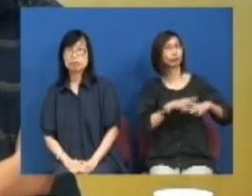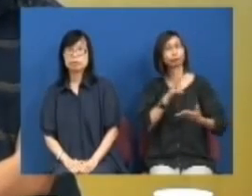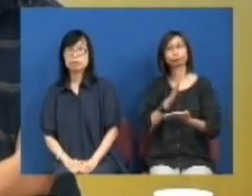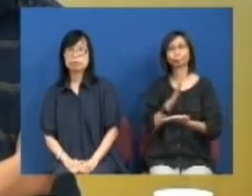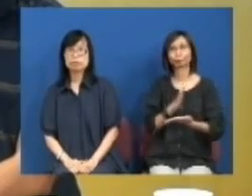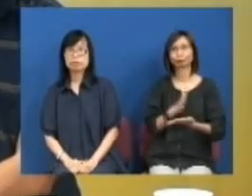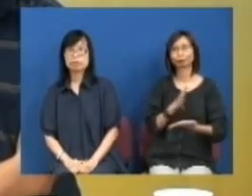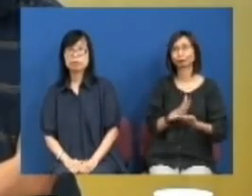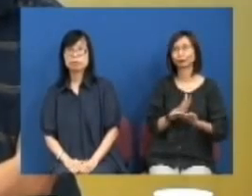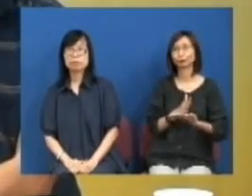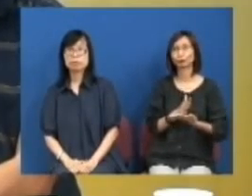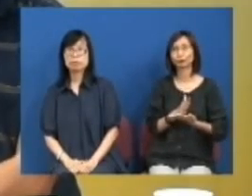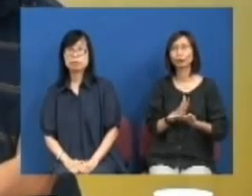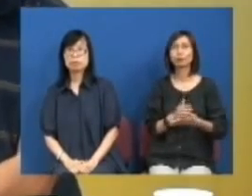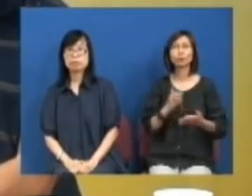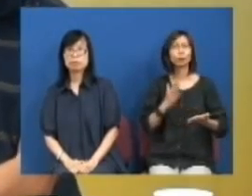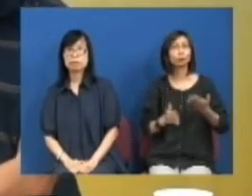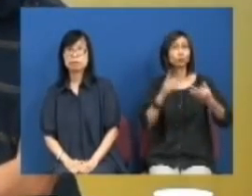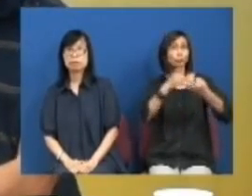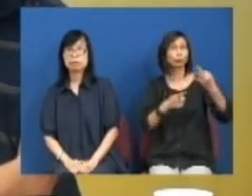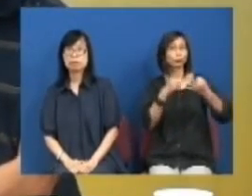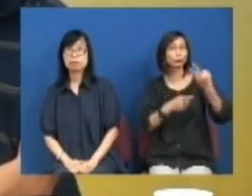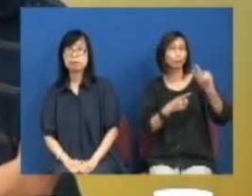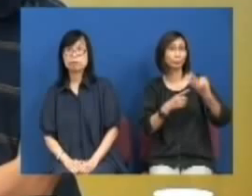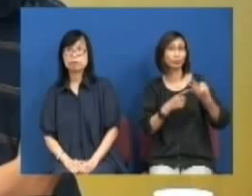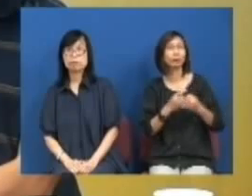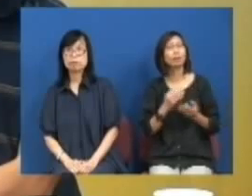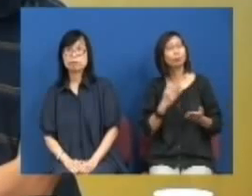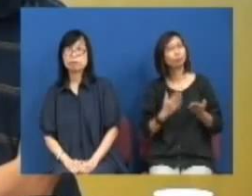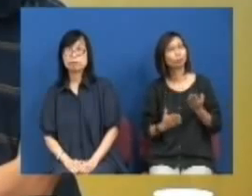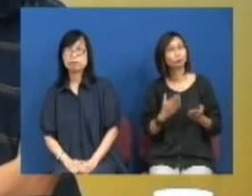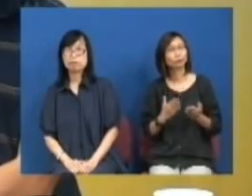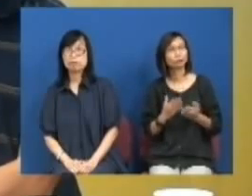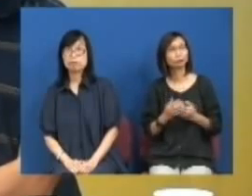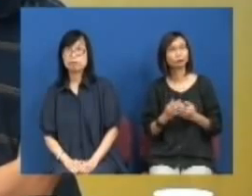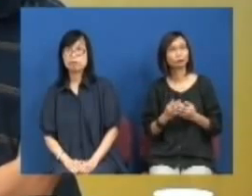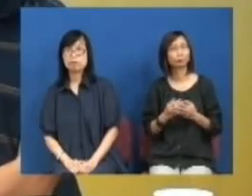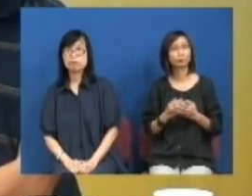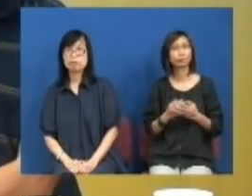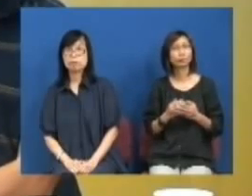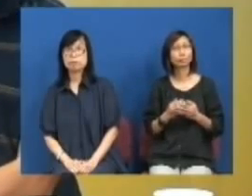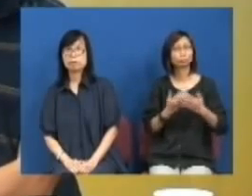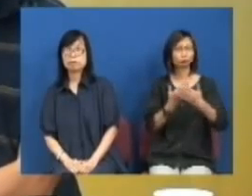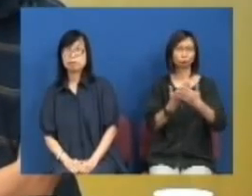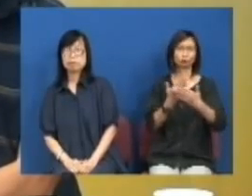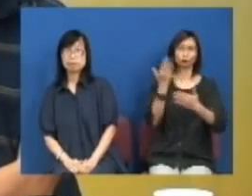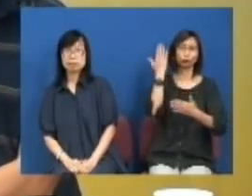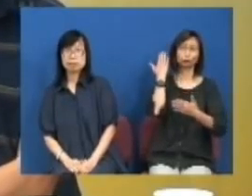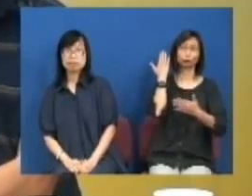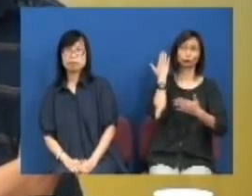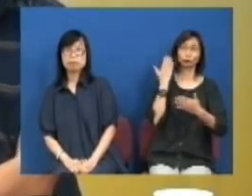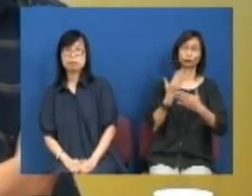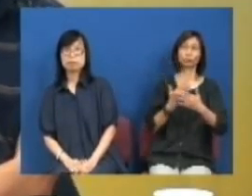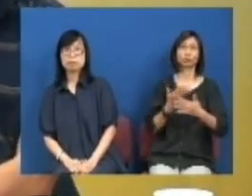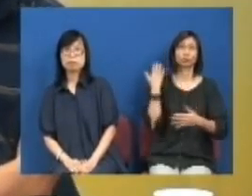係可能係習近平啊，又或者可能講到就係話即係之前即係江澤民嗰派一